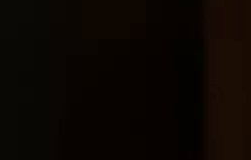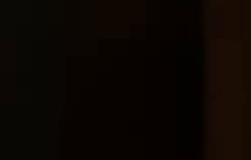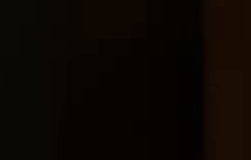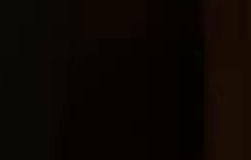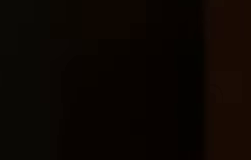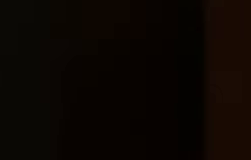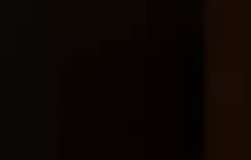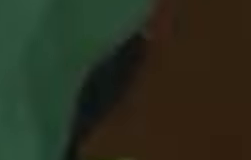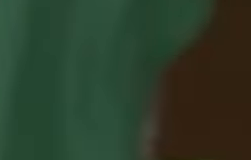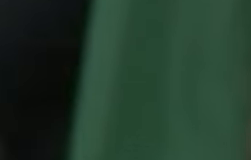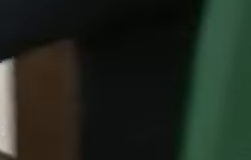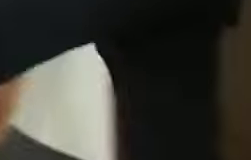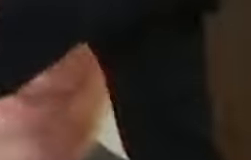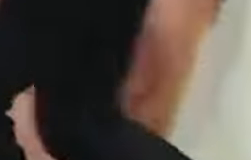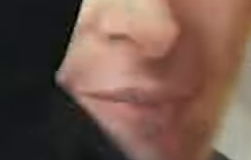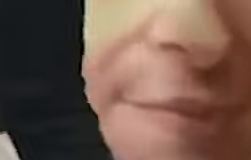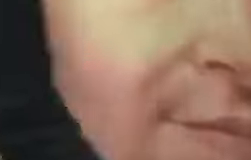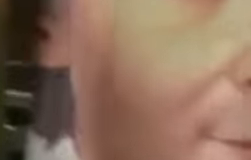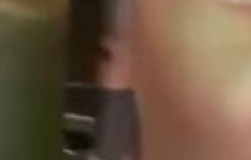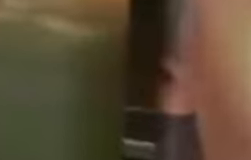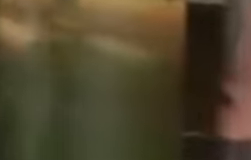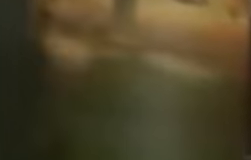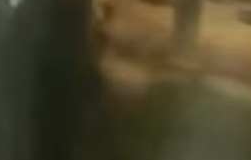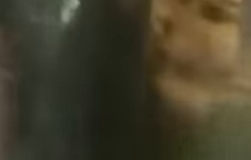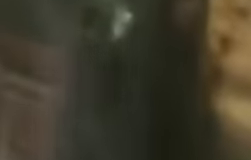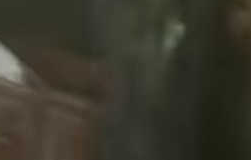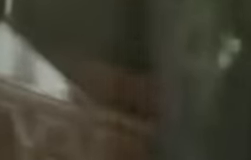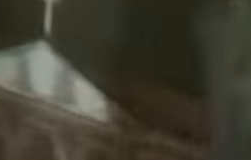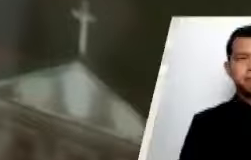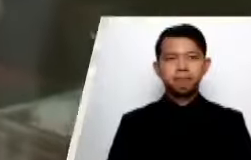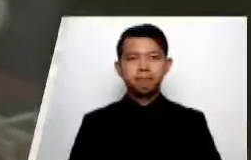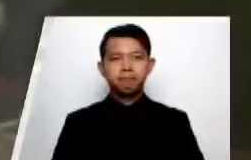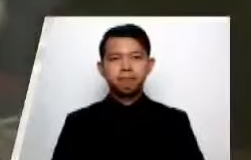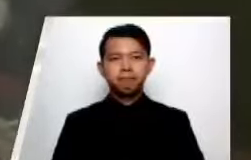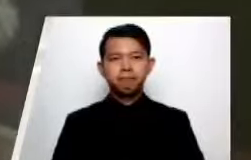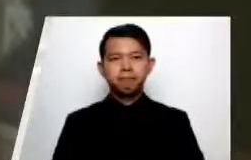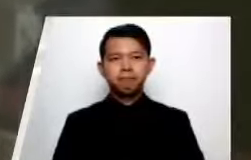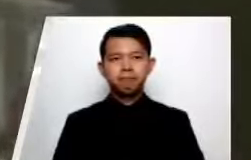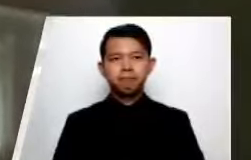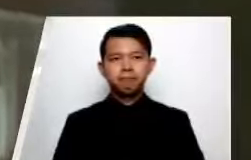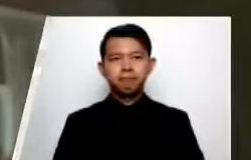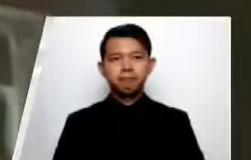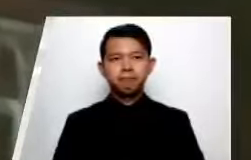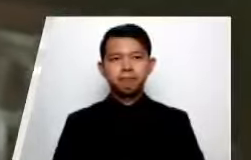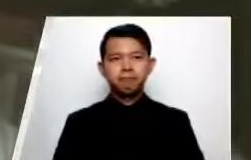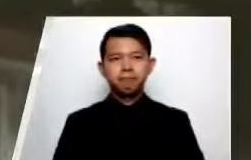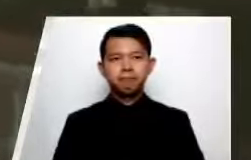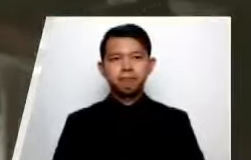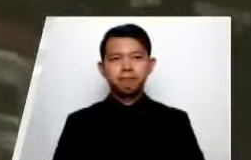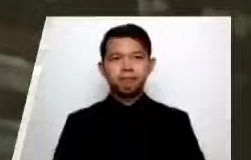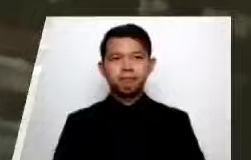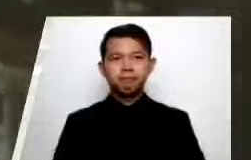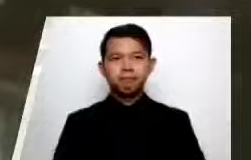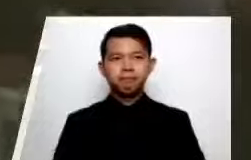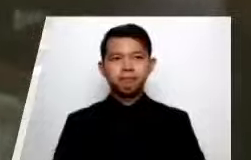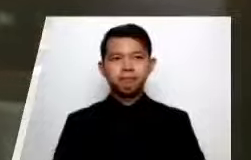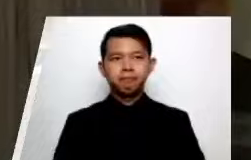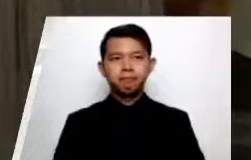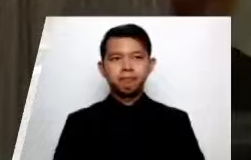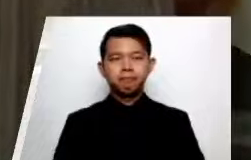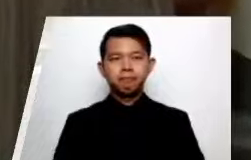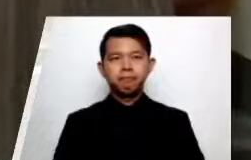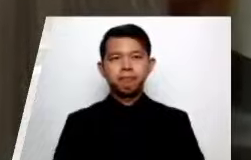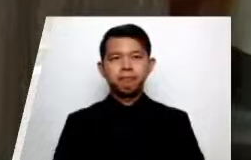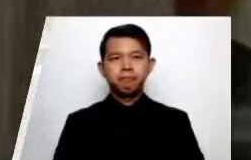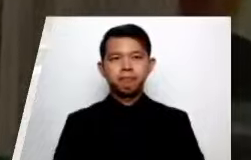University Manila outstanding video feature on Youth and education ang documentary na batas bata ng the atom specials